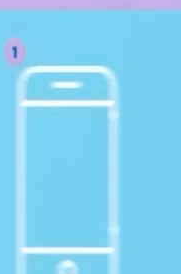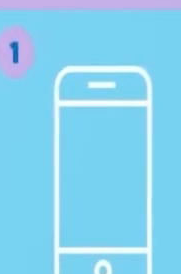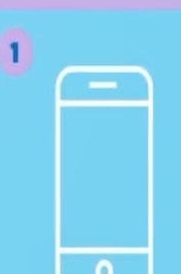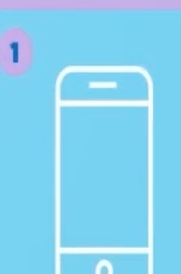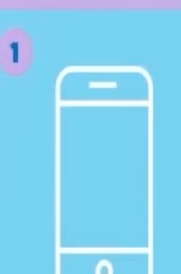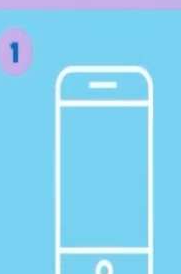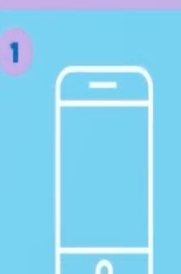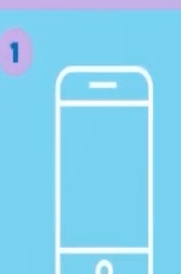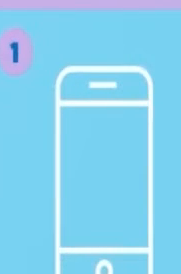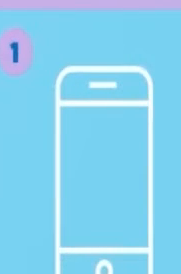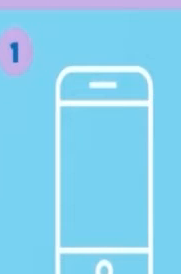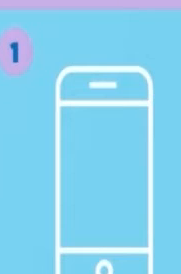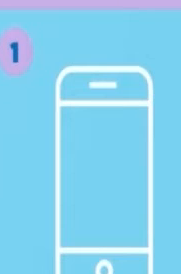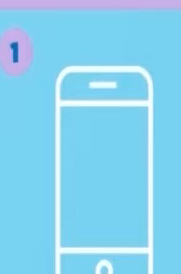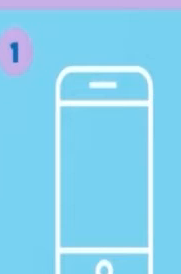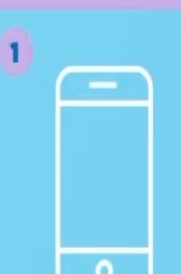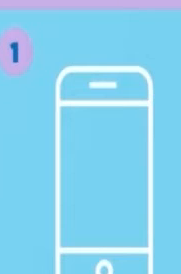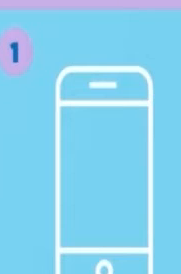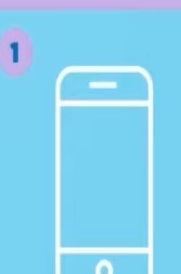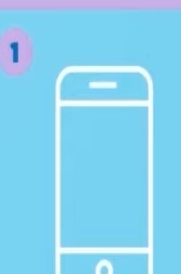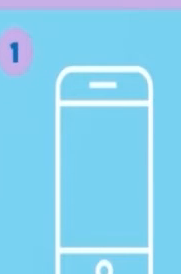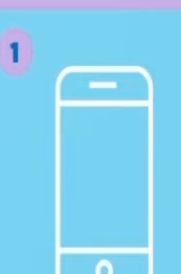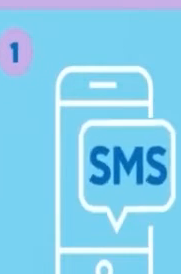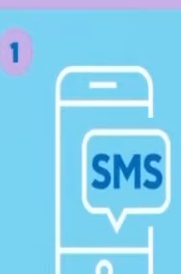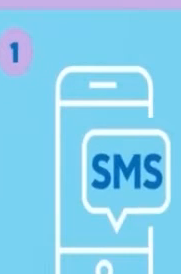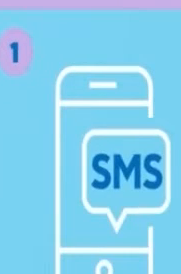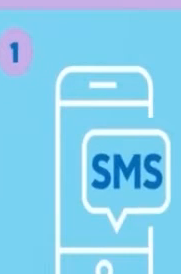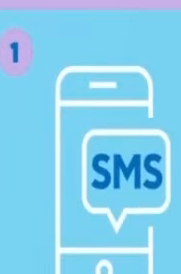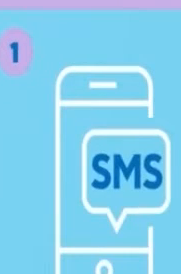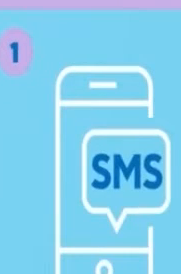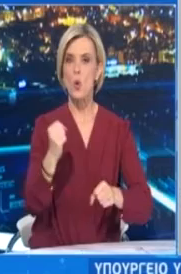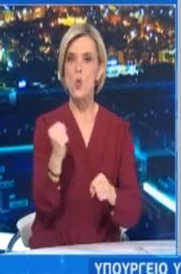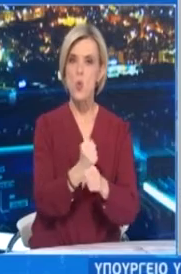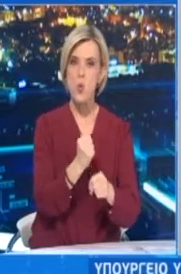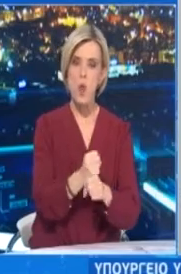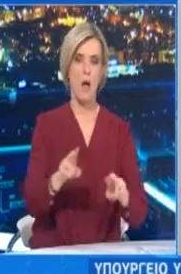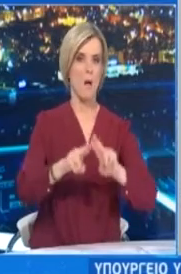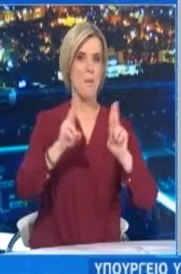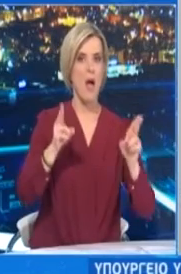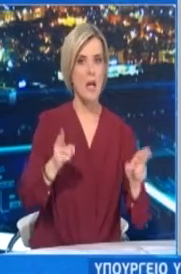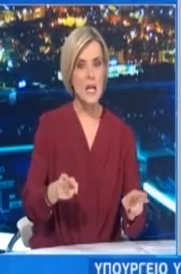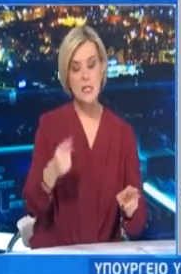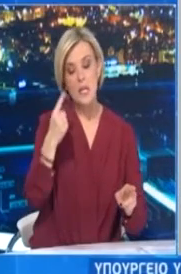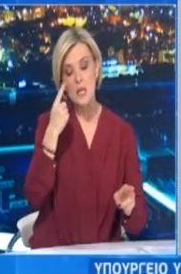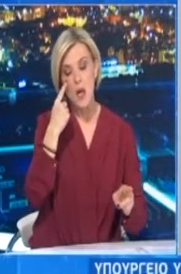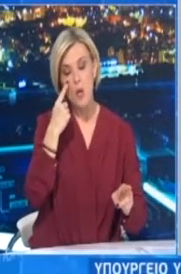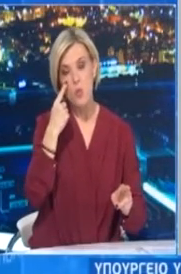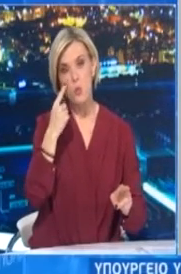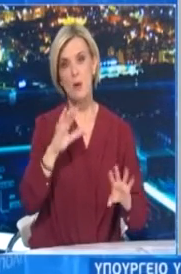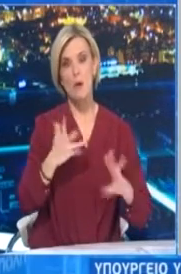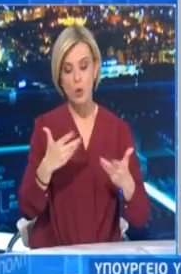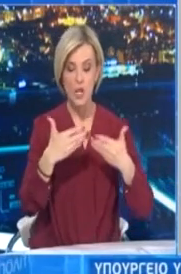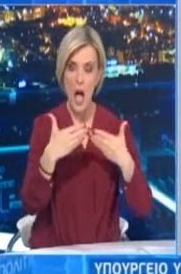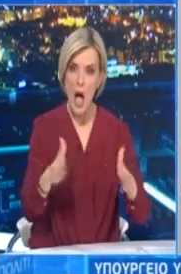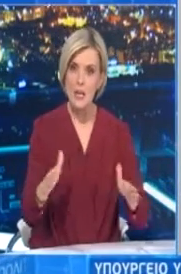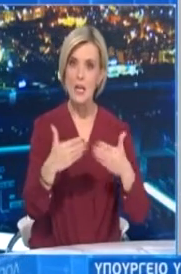τρίτη εβδομάδα εμβολιασμών και η διαδικασία, όπως επισημαίνεται, εξελίσσεται ικανοποιητικά. Σε αυτή την προσπάθεια θα ήθελα να πω ότι είμαστε